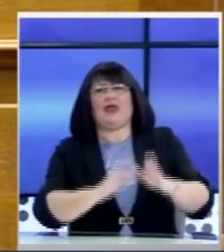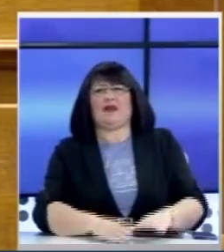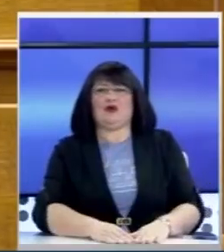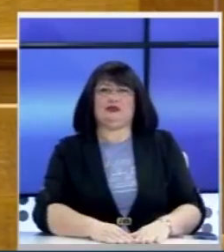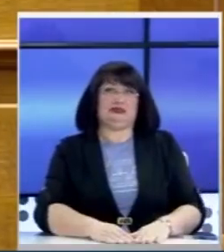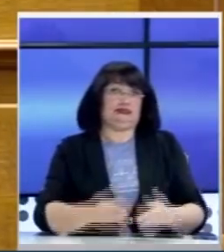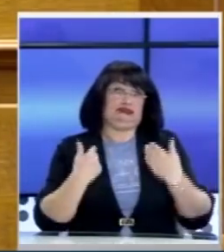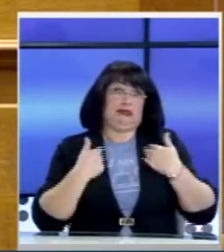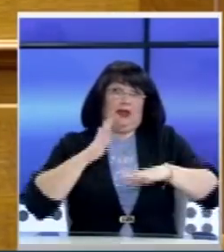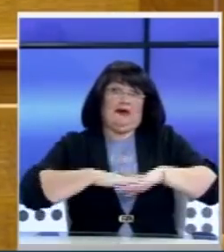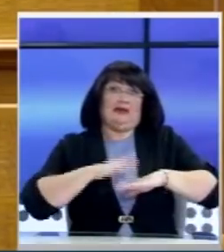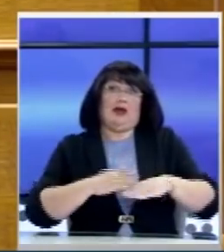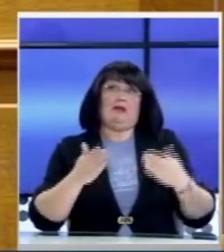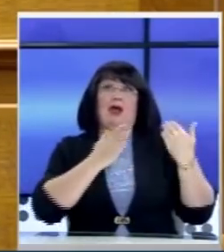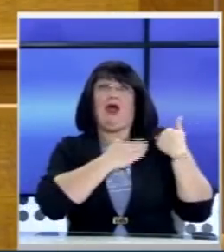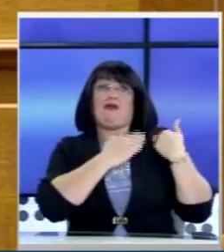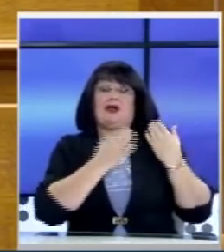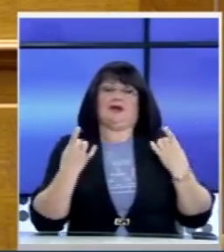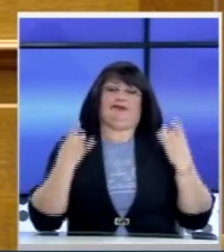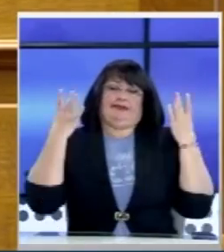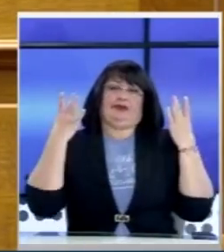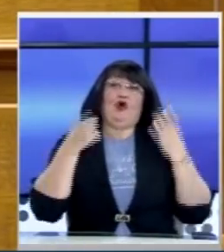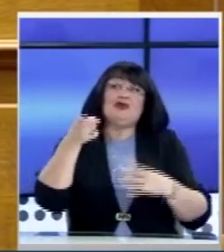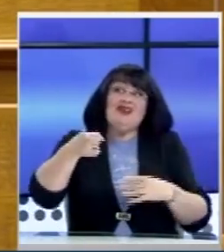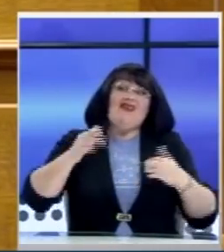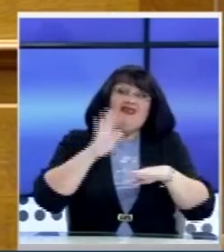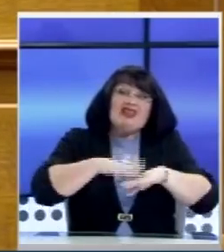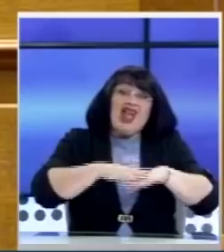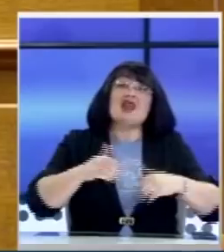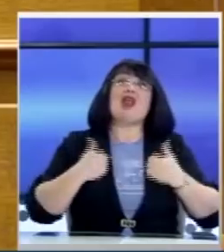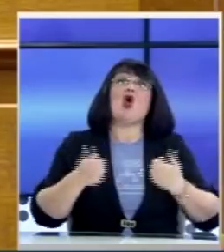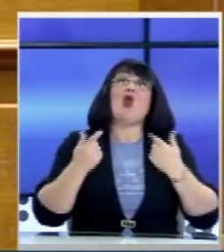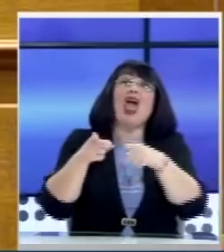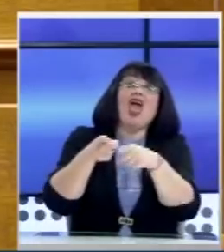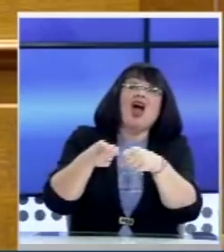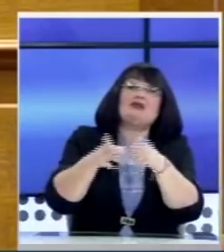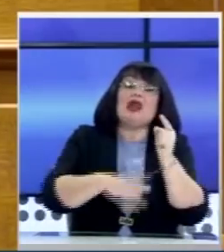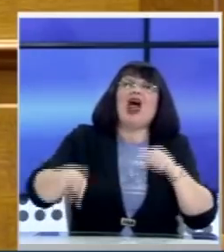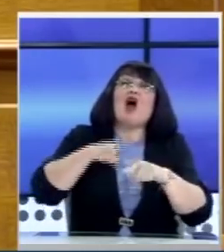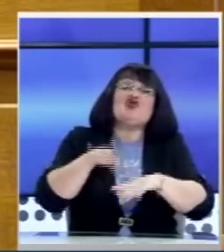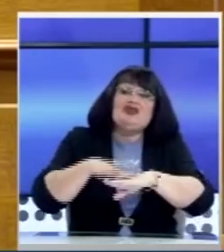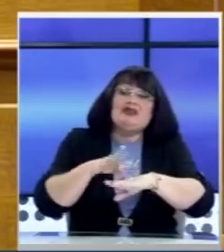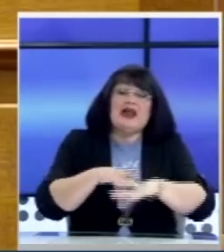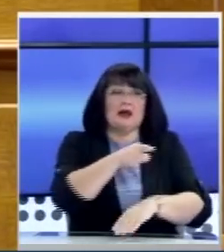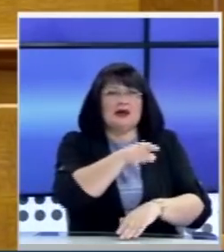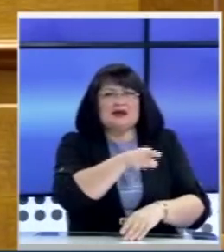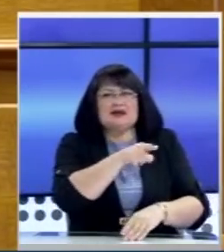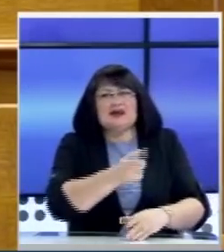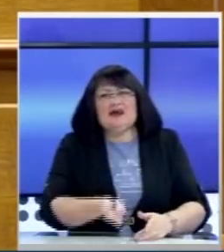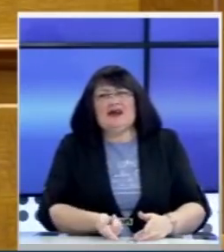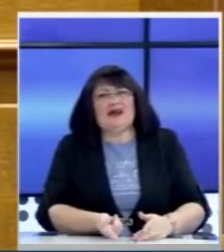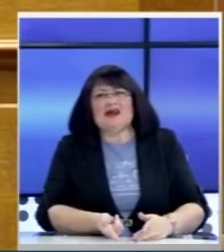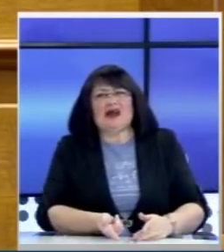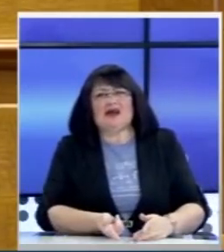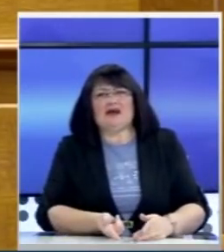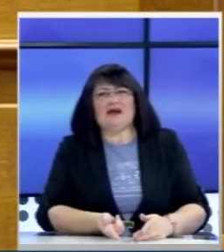την ευθύνη, στοχοποιώντας το λαό και την νεολαία. Κάνετε πως δεν καταλαβαίνετε ότι μεγάλοι χώροι